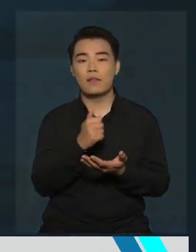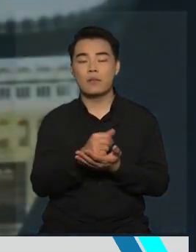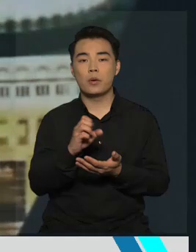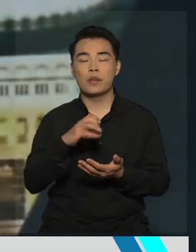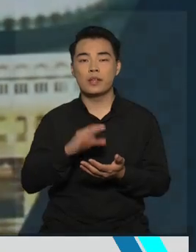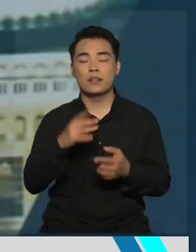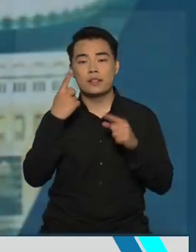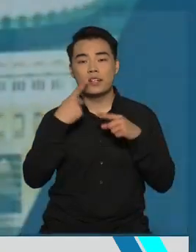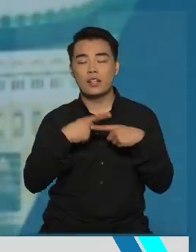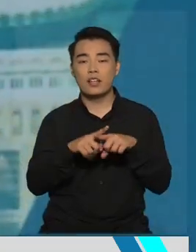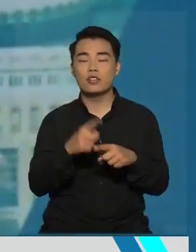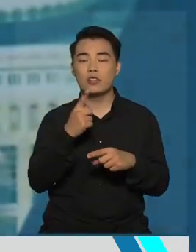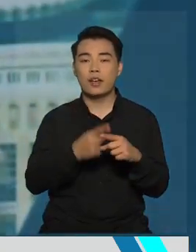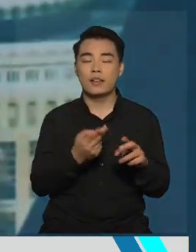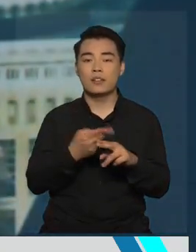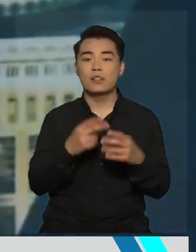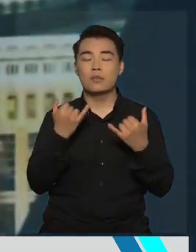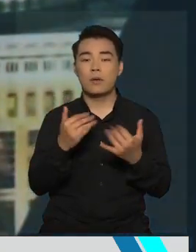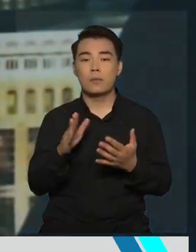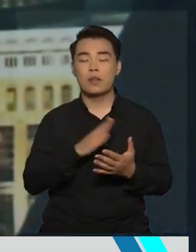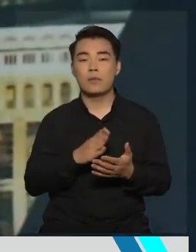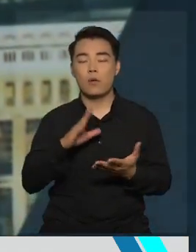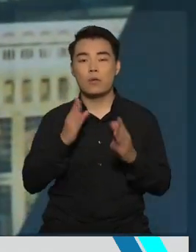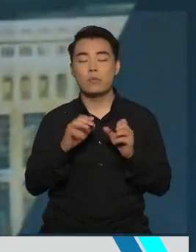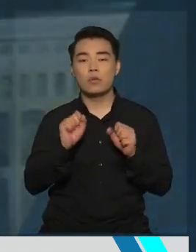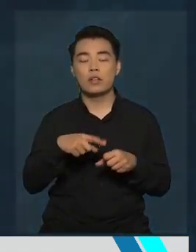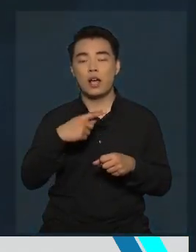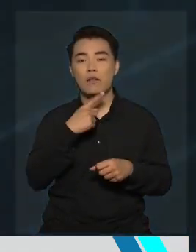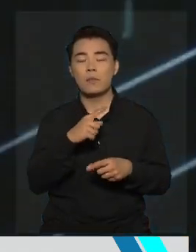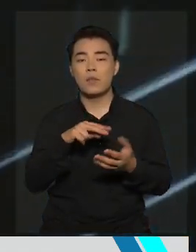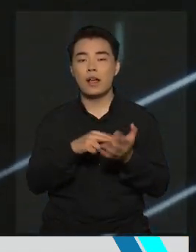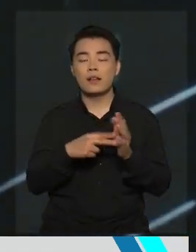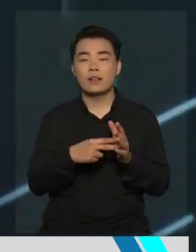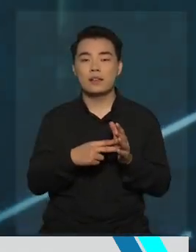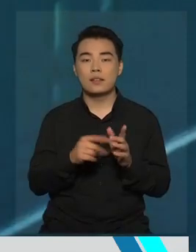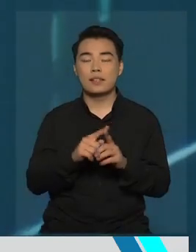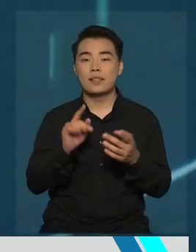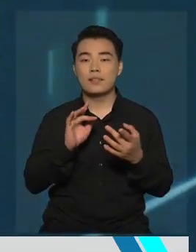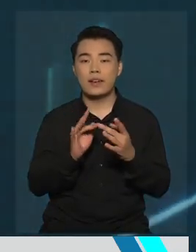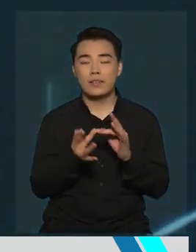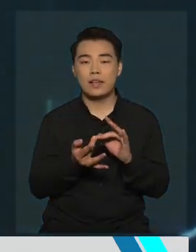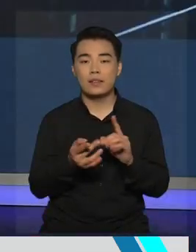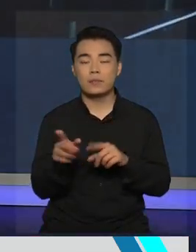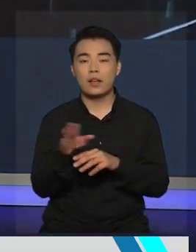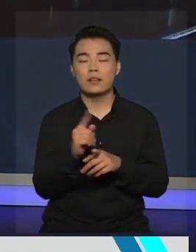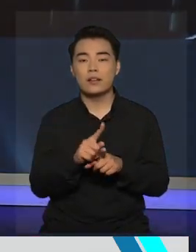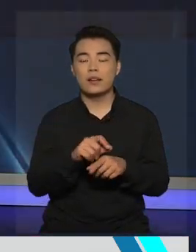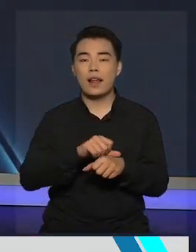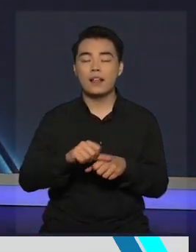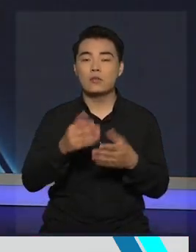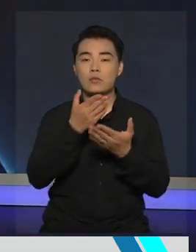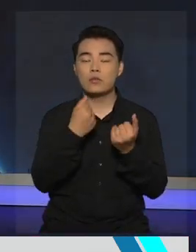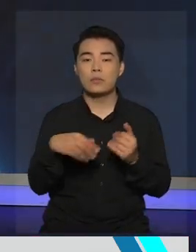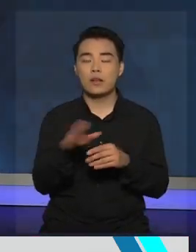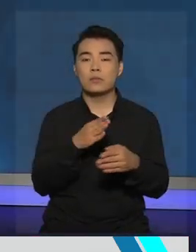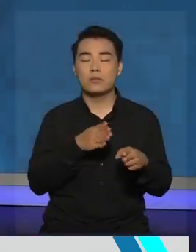это технологическая часть. То есть сегодня мы в целом можем говорить, что в плане цифровизации у нас нет границ. То есть у нас